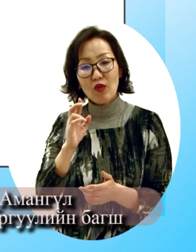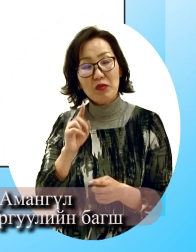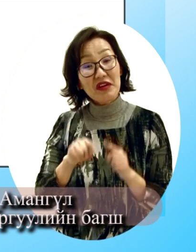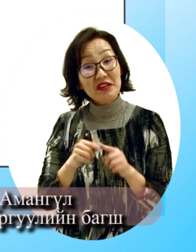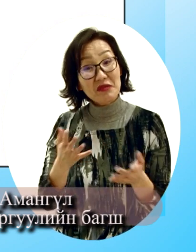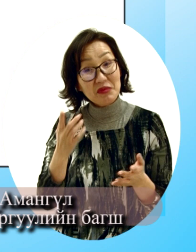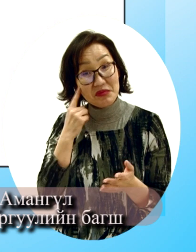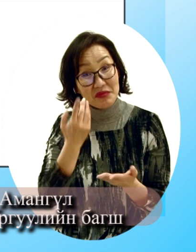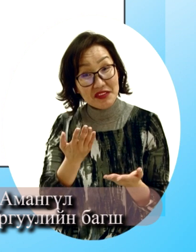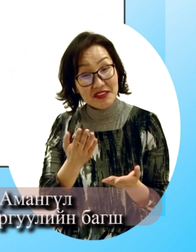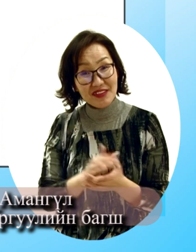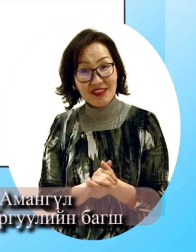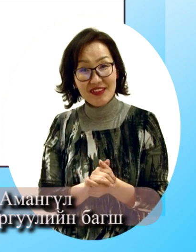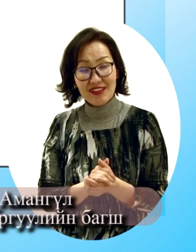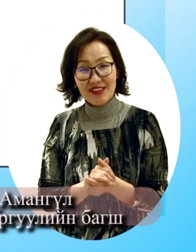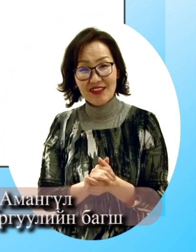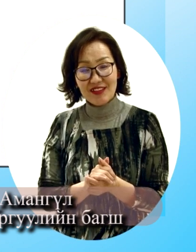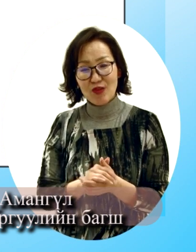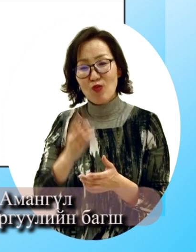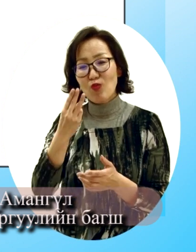Текше қандай денен айтушы едік?